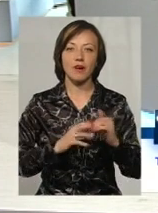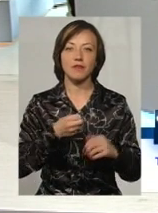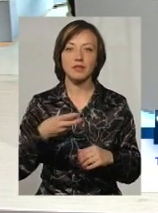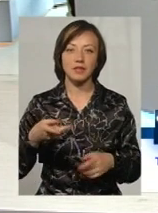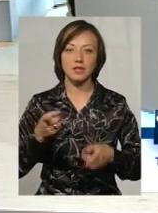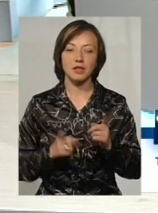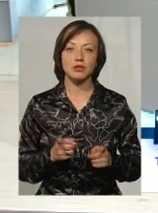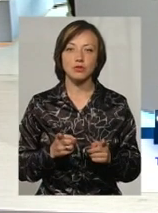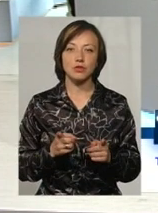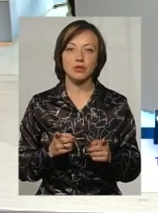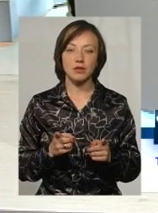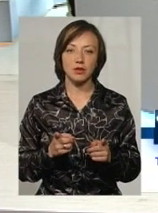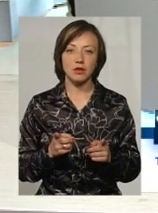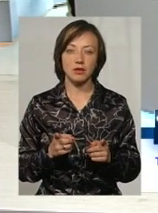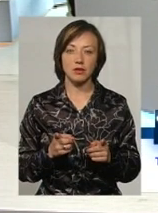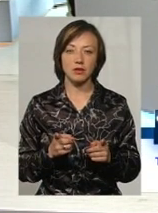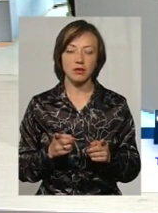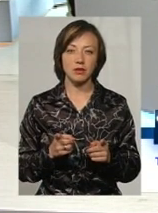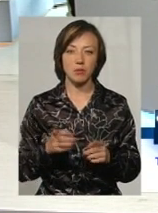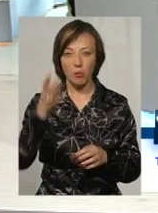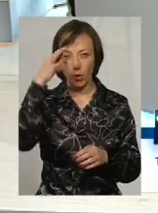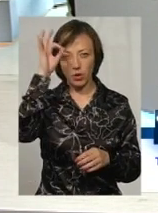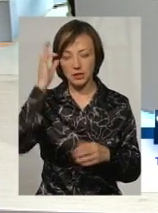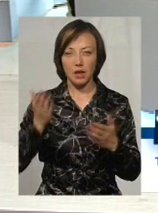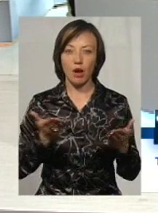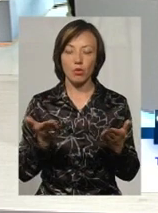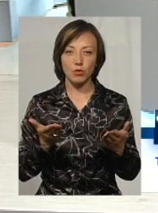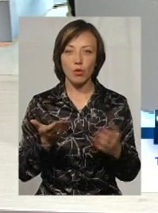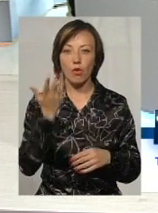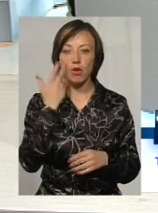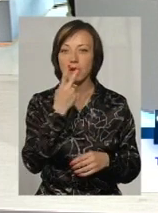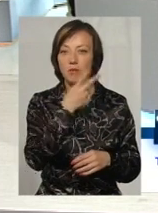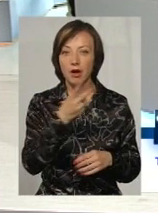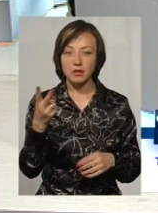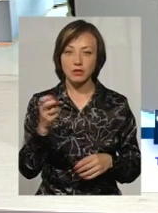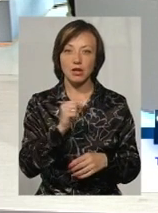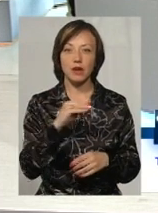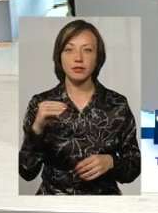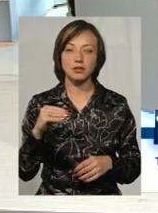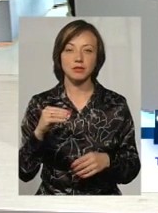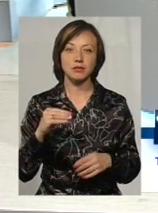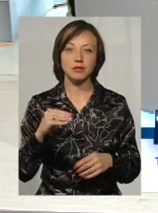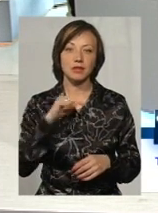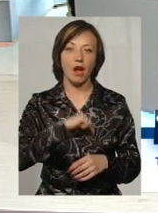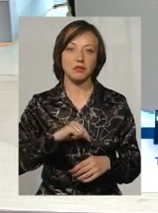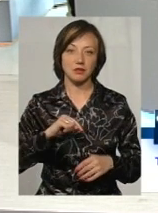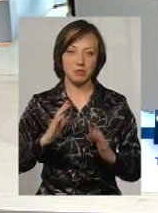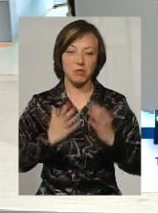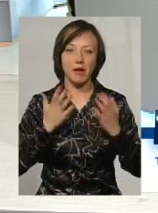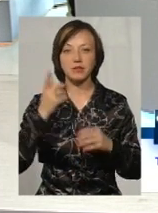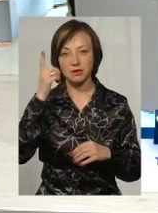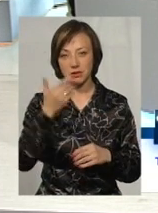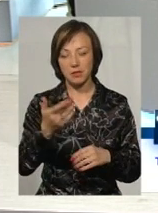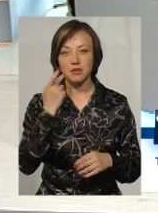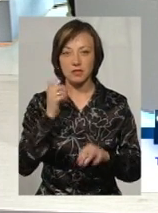дійсно, єврейської поліції, яка, яку коли бачиш, аж настроєння піднімається, тому що знаєш, що тебе